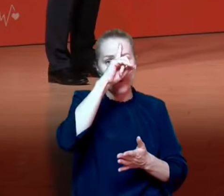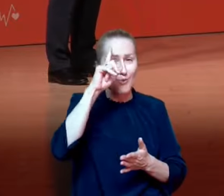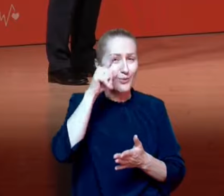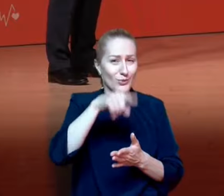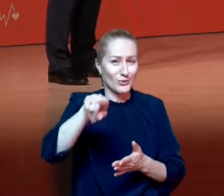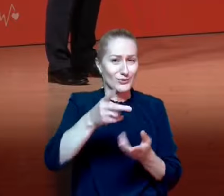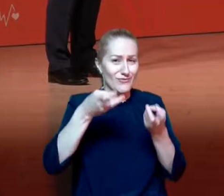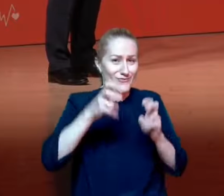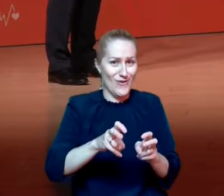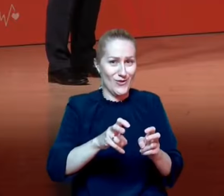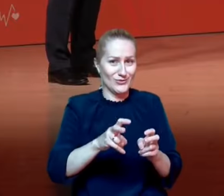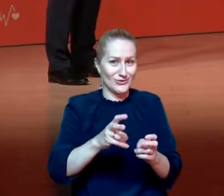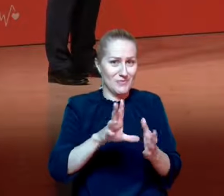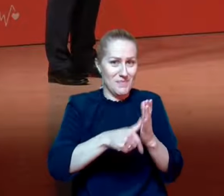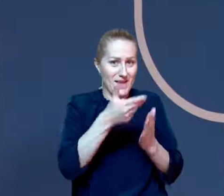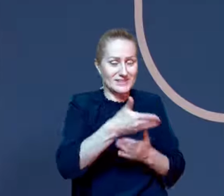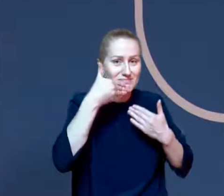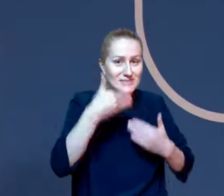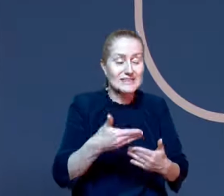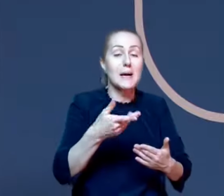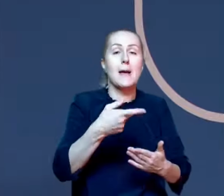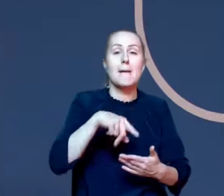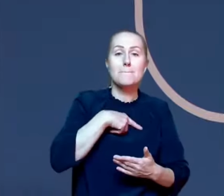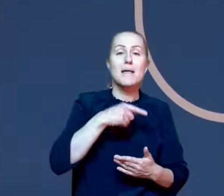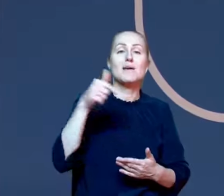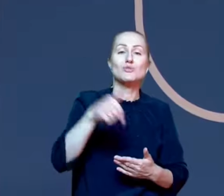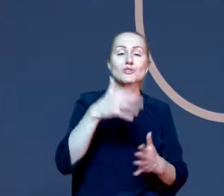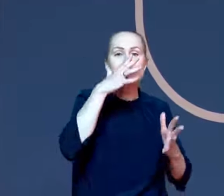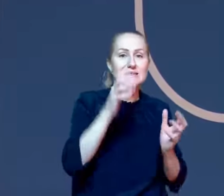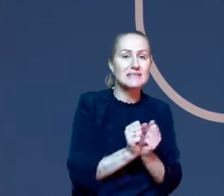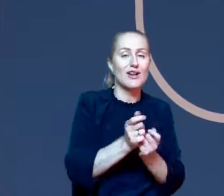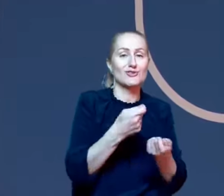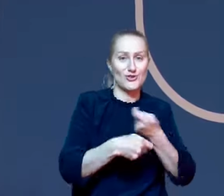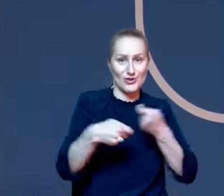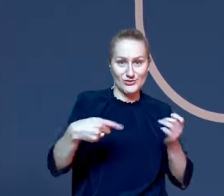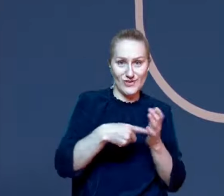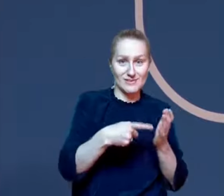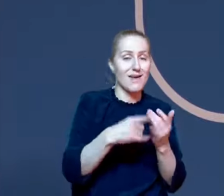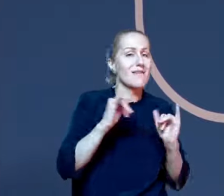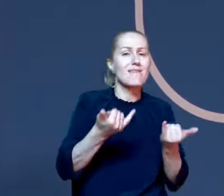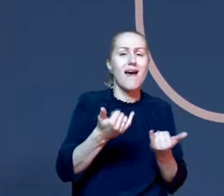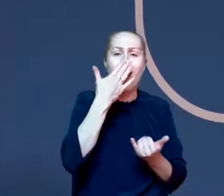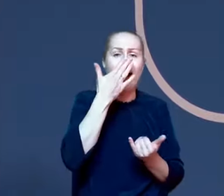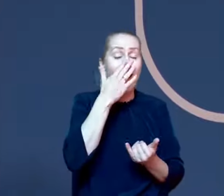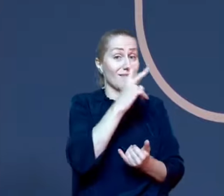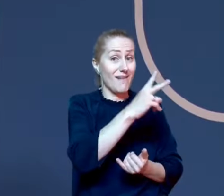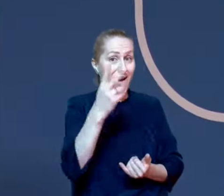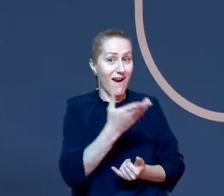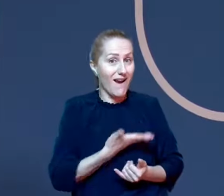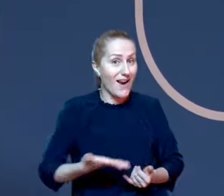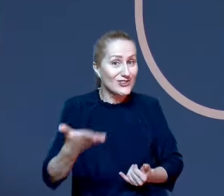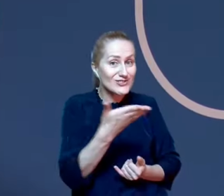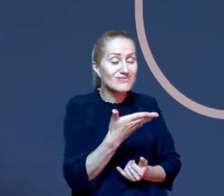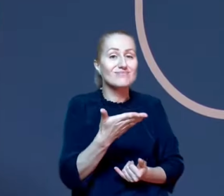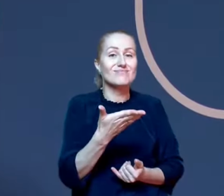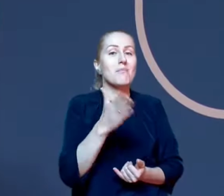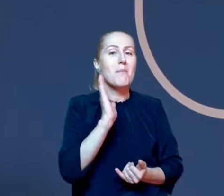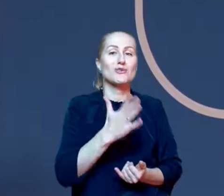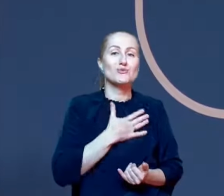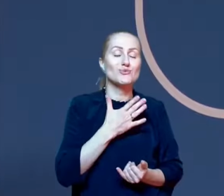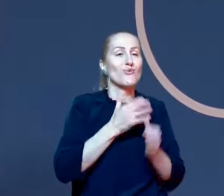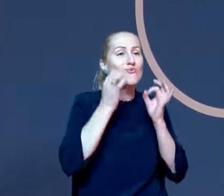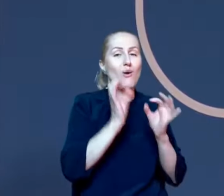miasta i to jest bardzo istotne, żebyśmy znaleźli rozwiązanie, jak każdy z nas będzie w stanie się dobrze czuć w